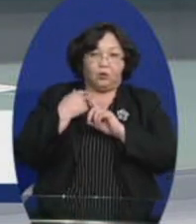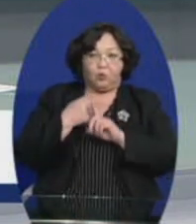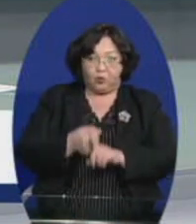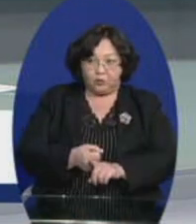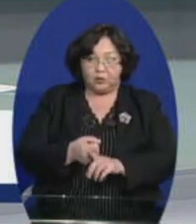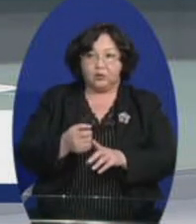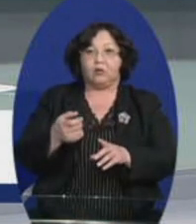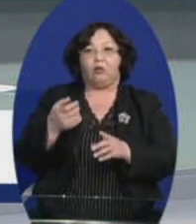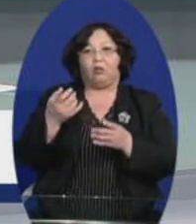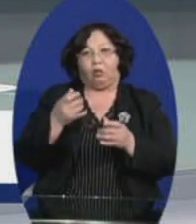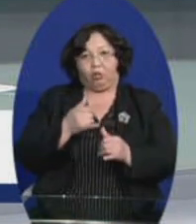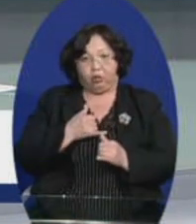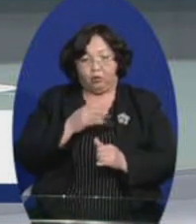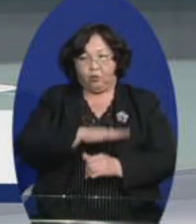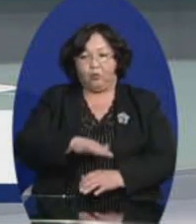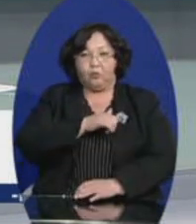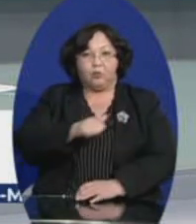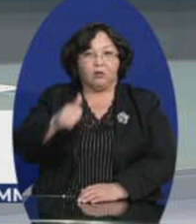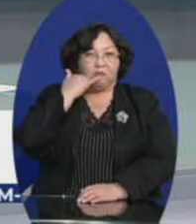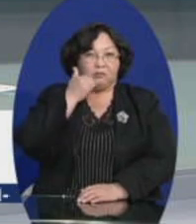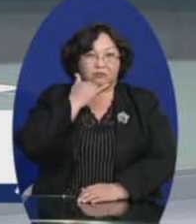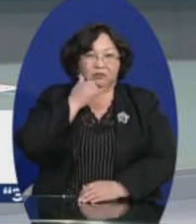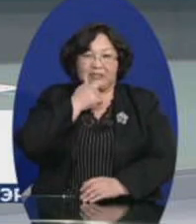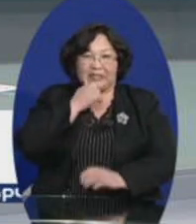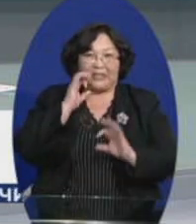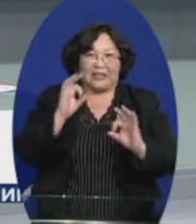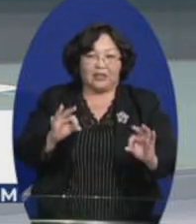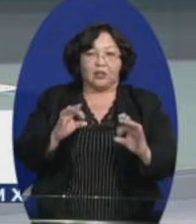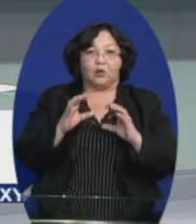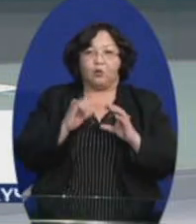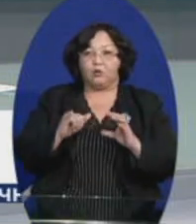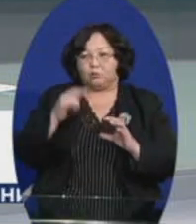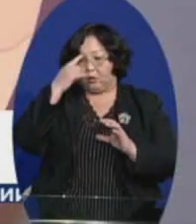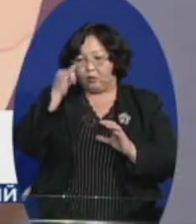Тиймээс орон даяар хүүхэд хамгааллын шүглэл хөтөлбөр хэрэгжүүлэхээр боллоо.